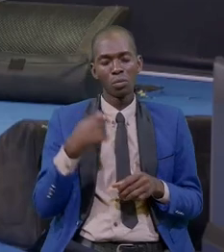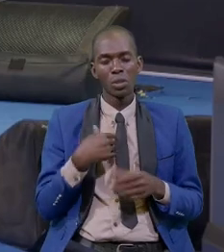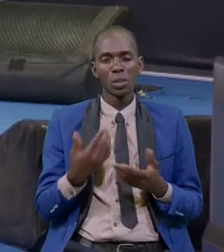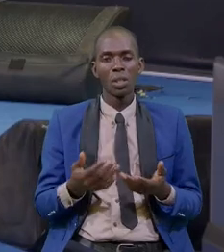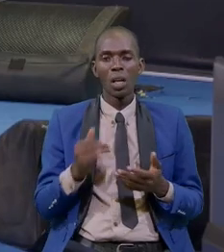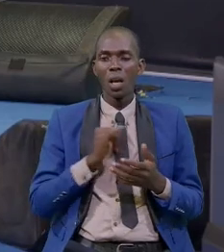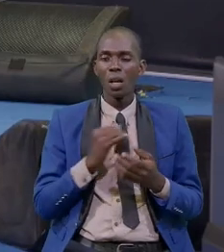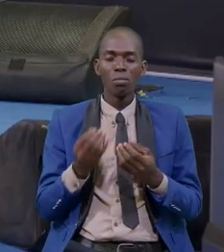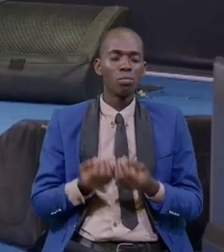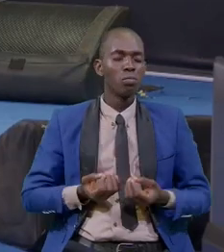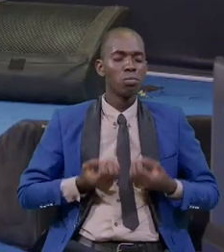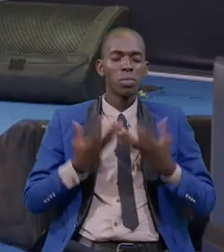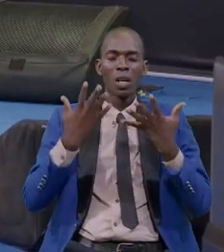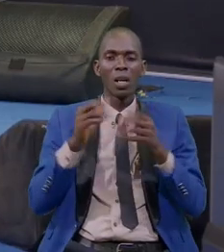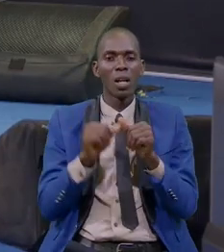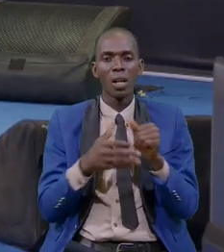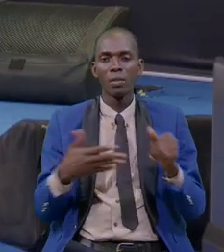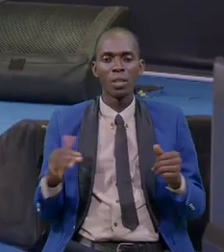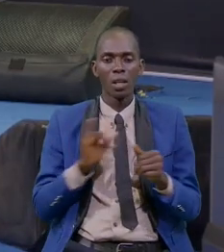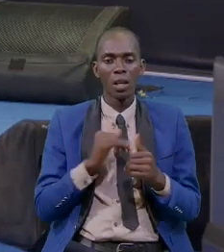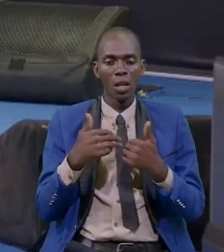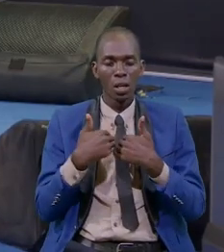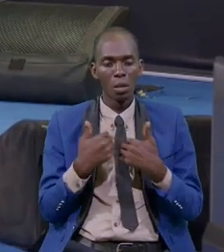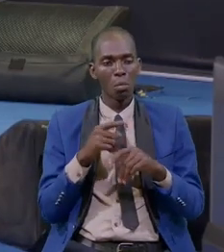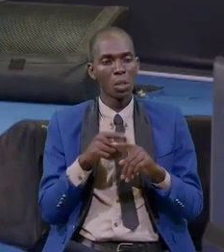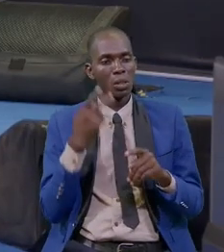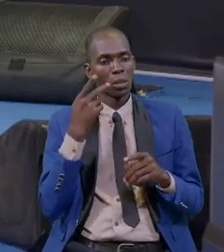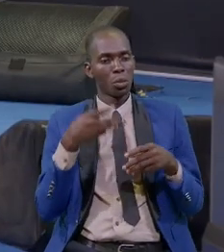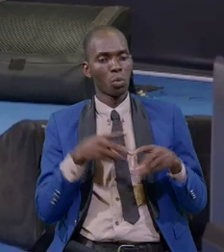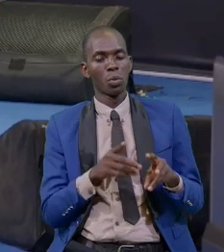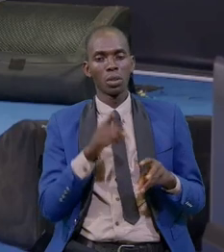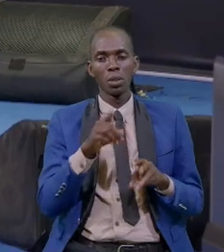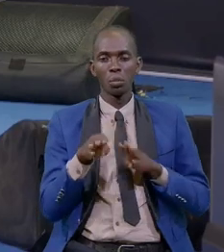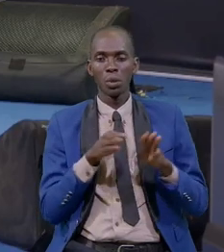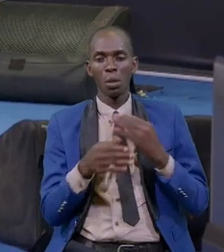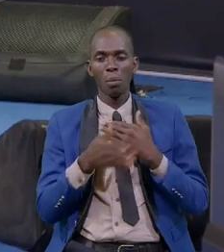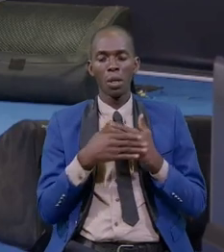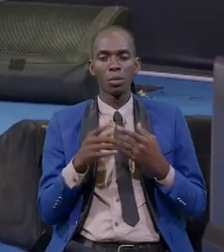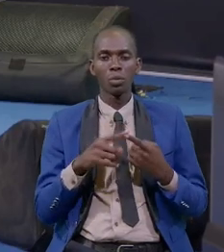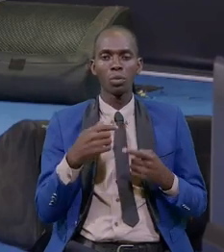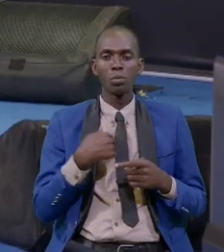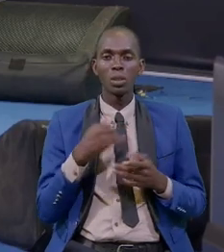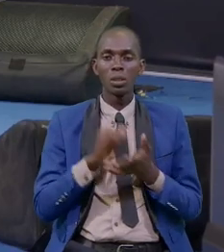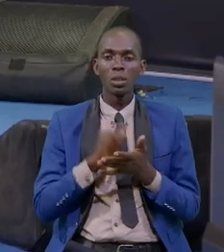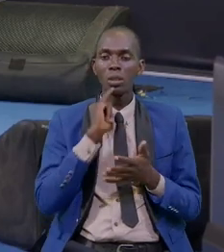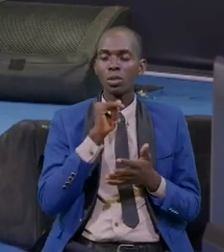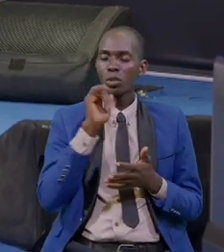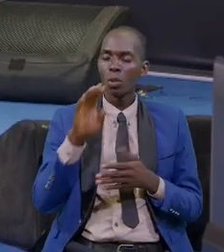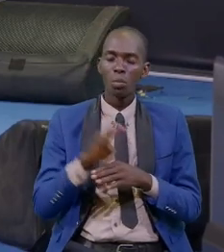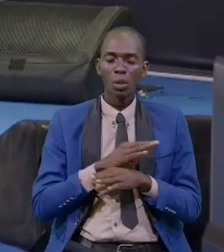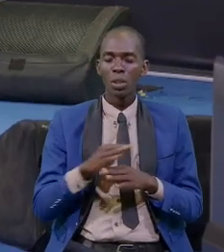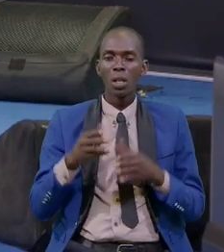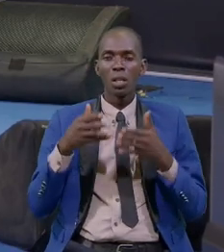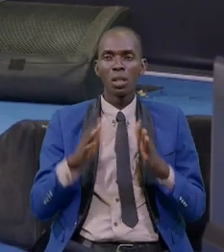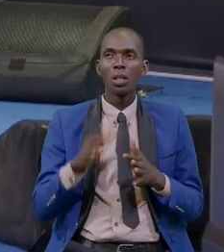J'ai tout sacrifié ce que j'avais. Mais regardez comment ils ont répondu. Ils ne sont pas en train de m'aider. Laissez Dieu soit, que Dieu